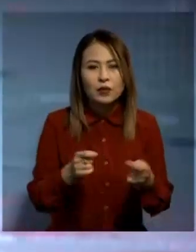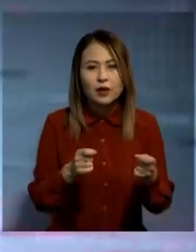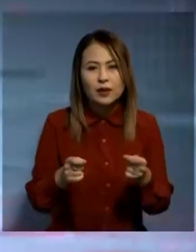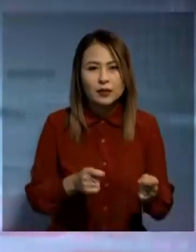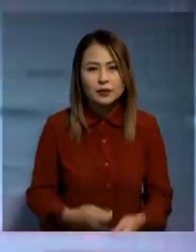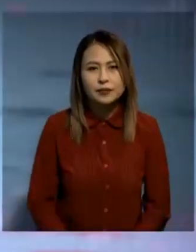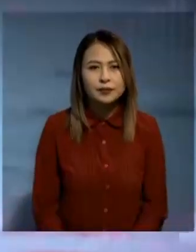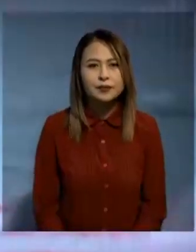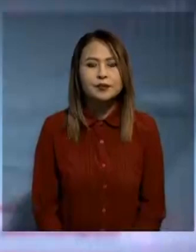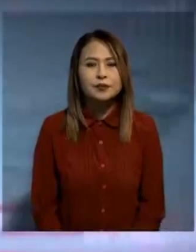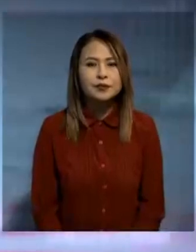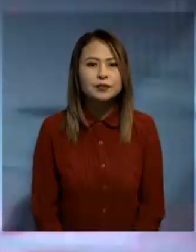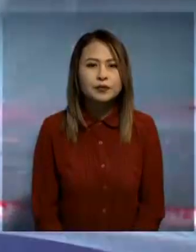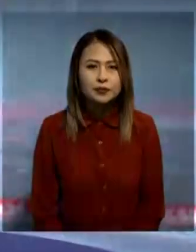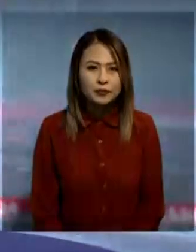Ералы Тоғжанов.